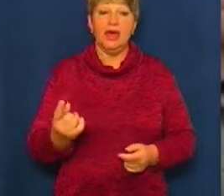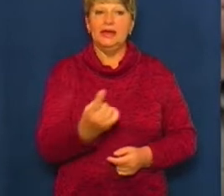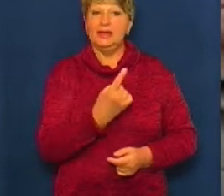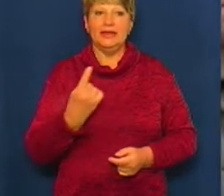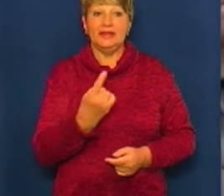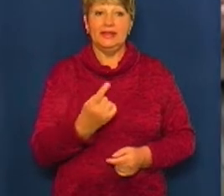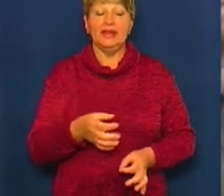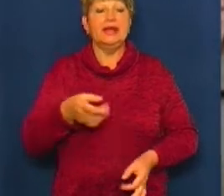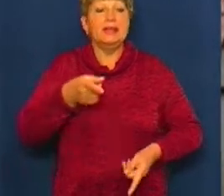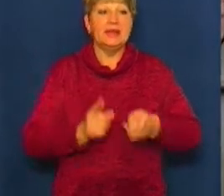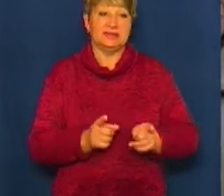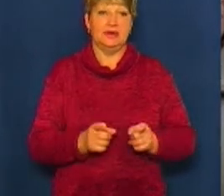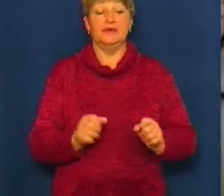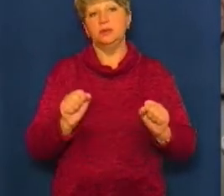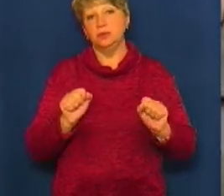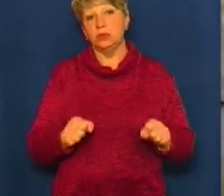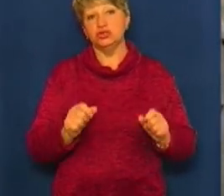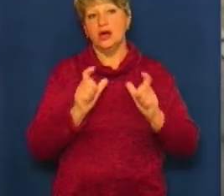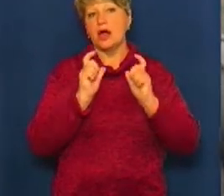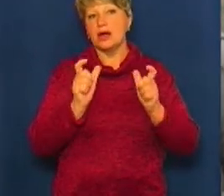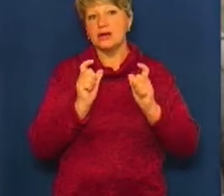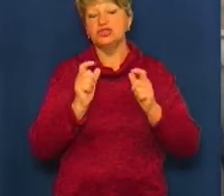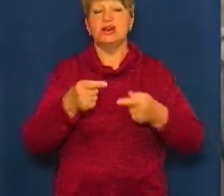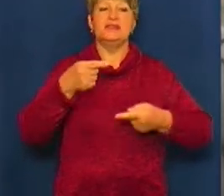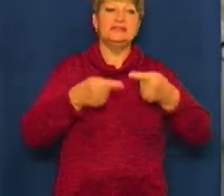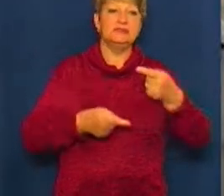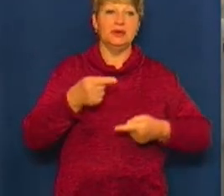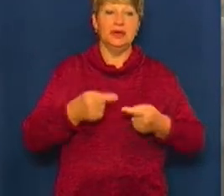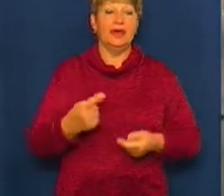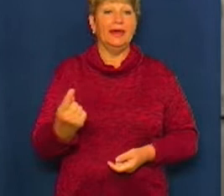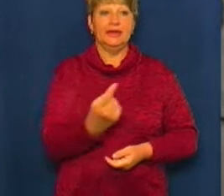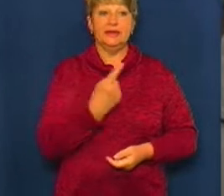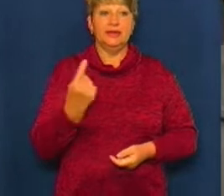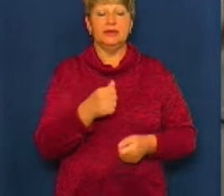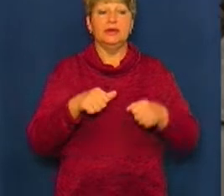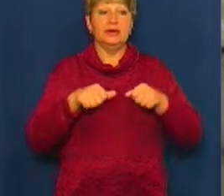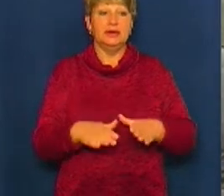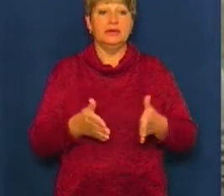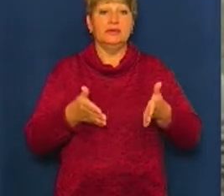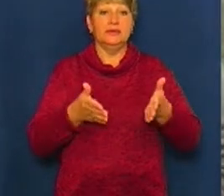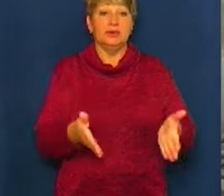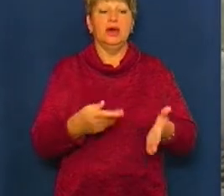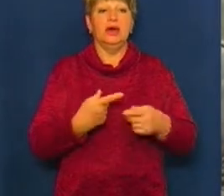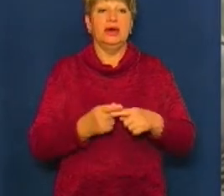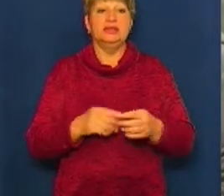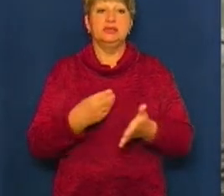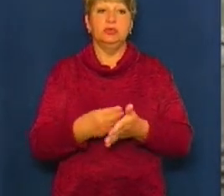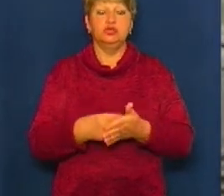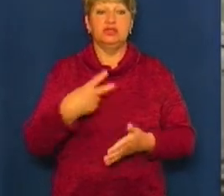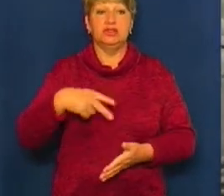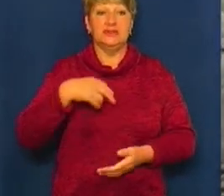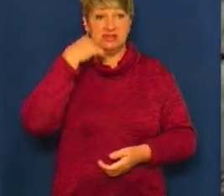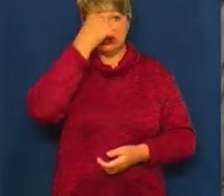насправді, можна кричати, сперечатися з цього приводу, єдиний реальний варіант – це бюджет 2020 року. Пропозиція